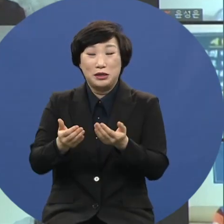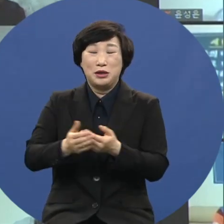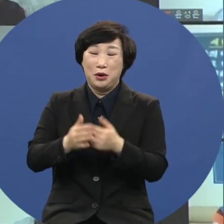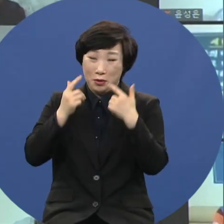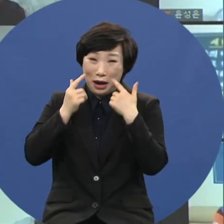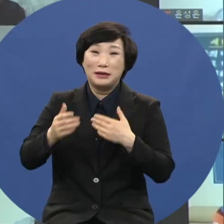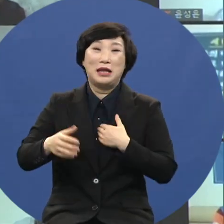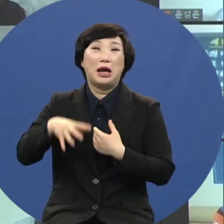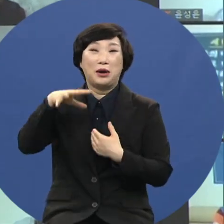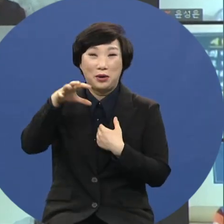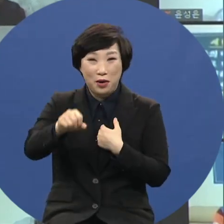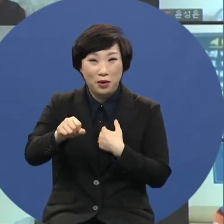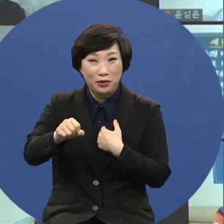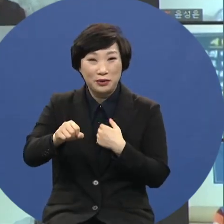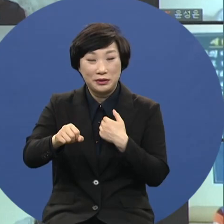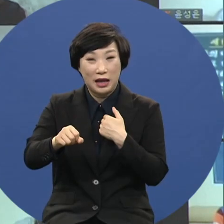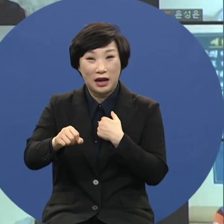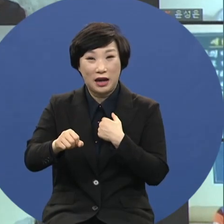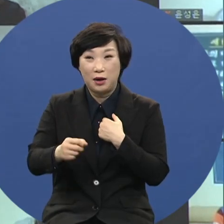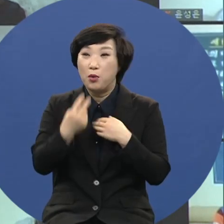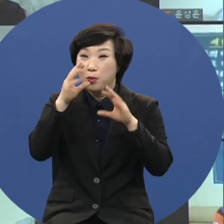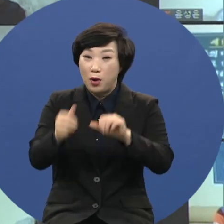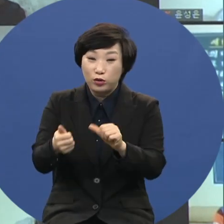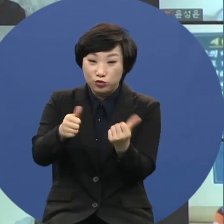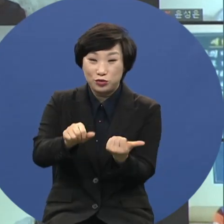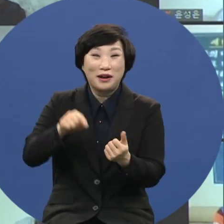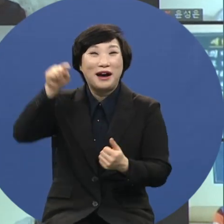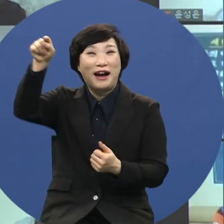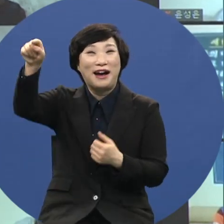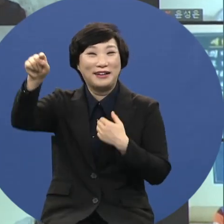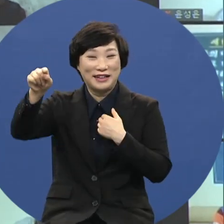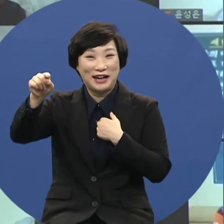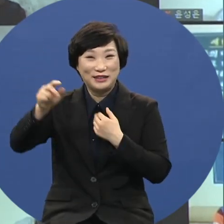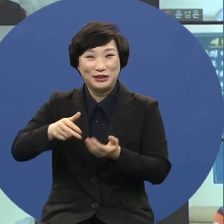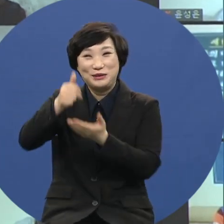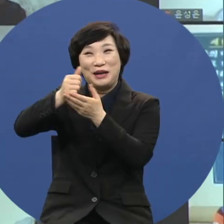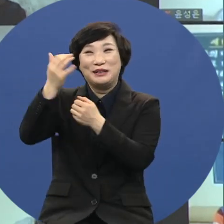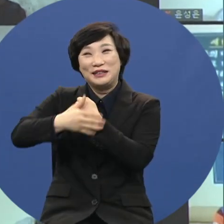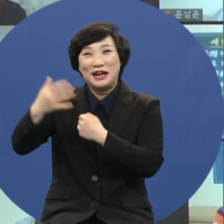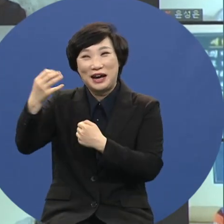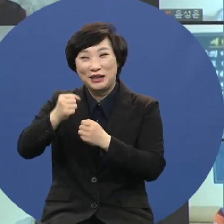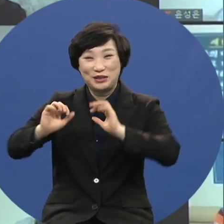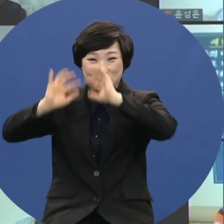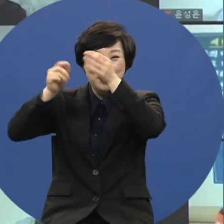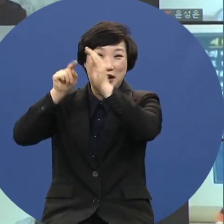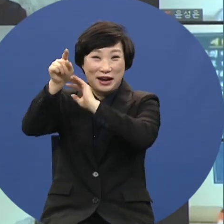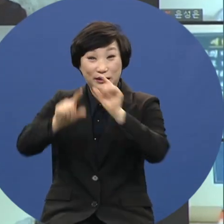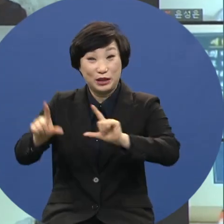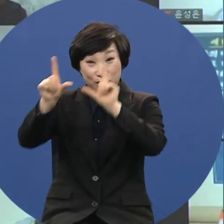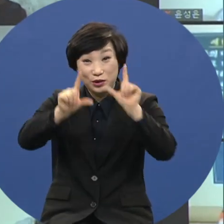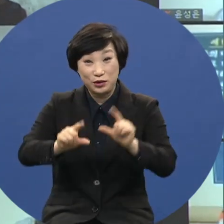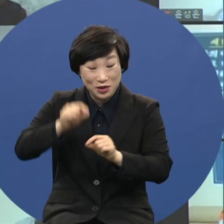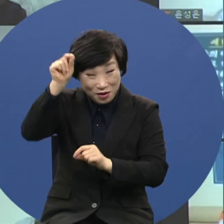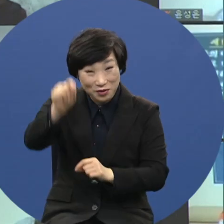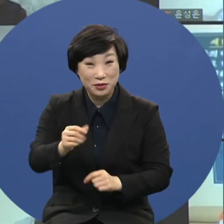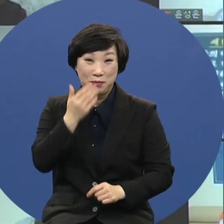실상이요, 내가 목숨이 끝나면 가서 그 은혜를 붙들고 천국 가서 영원히 살아야